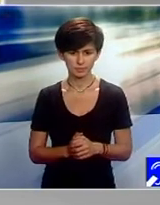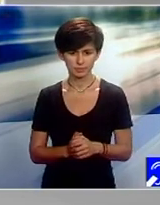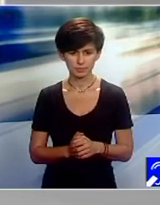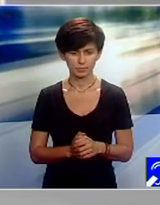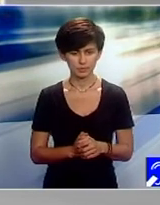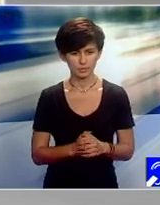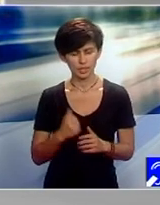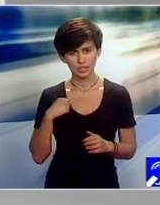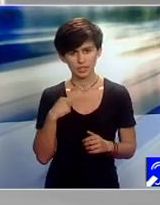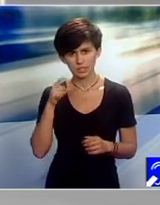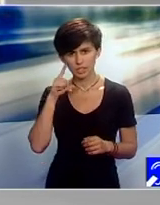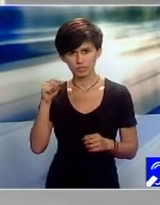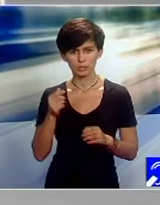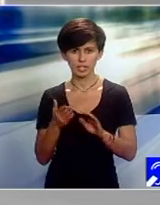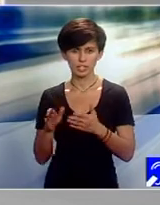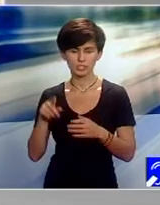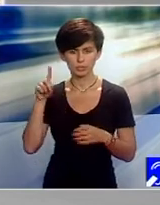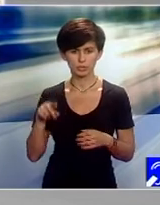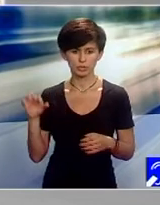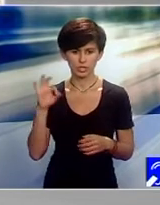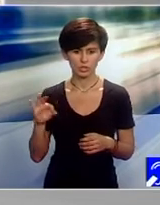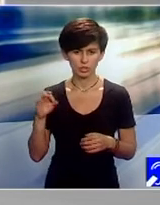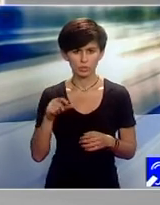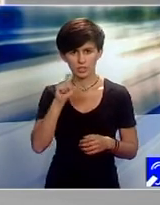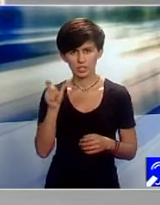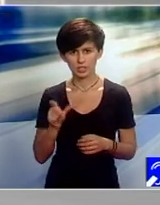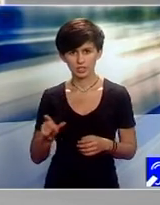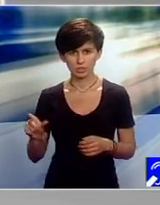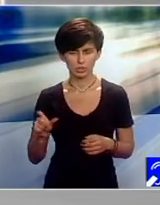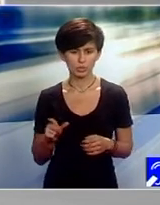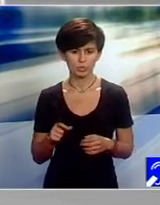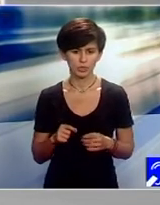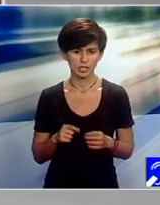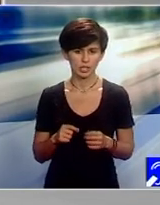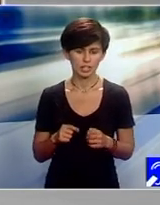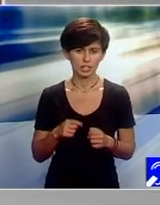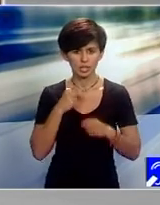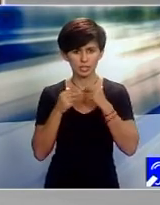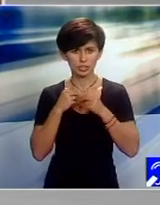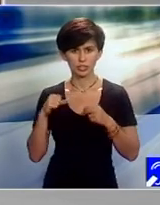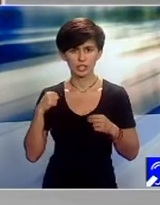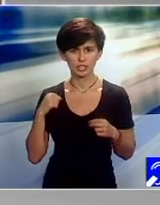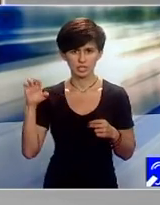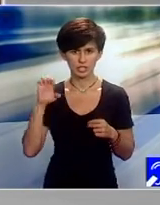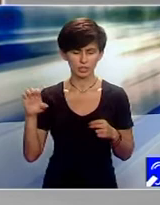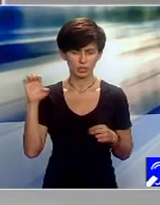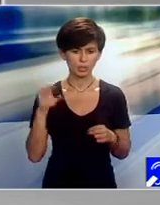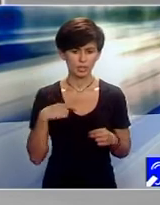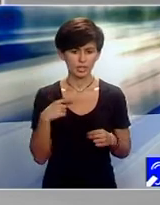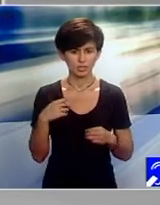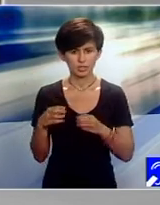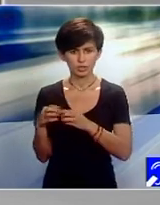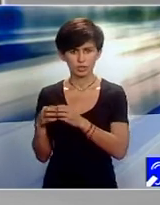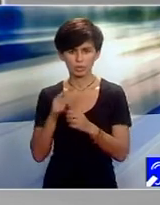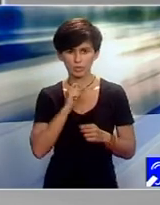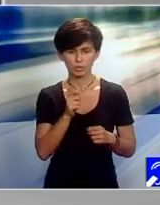preferă. Tinerii vor pleca la începutul lunii octombrie în Italia la Jocurile Paralimpice Europene de Tineret. Sunt repartizați într-o grupă cu